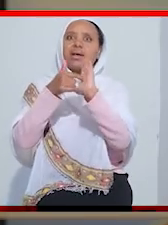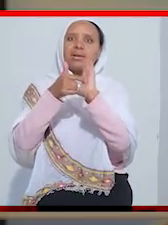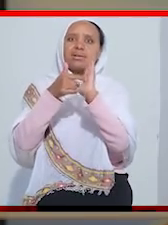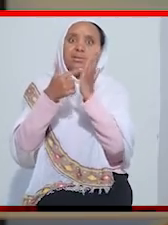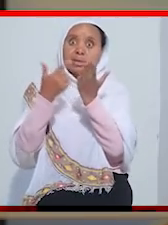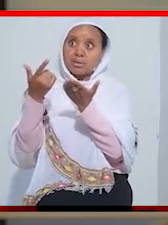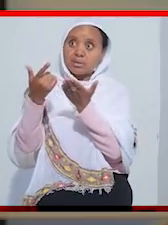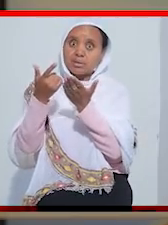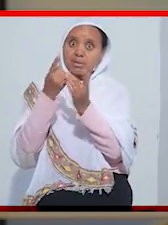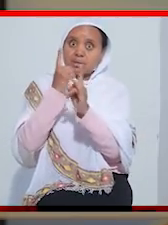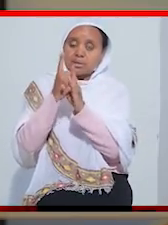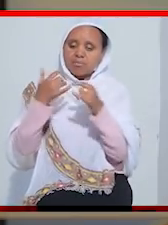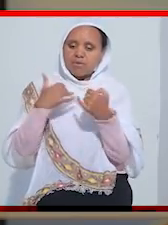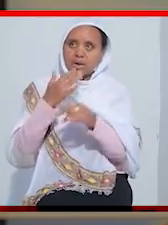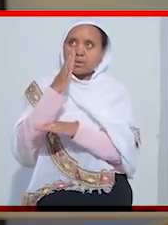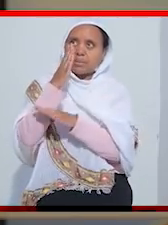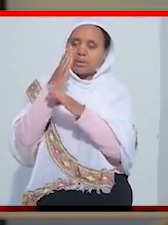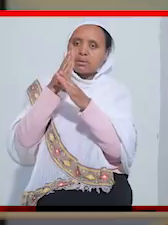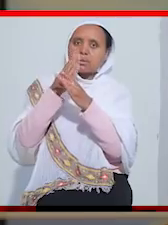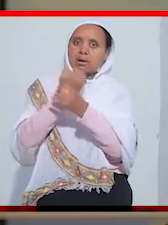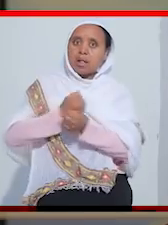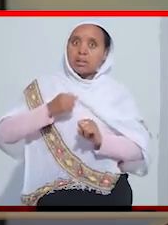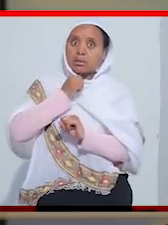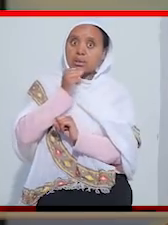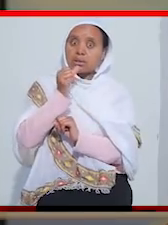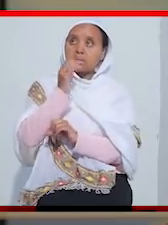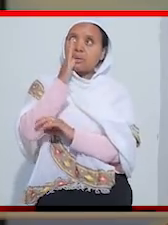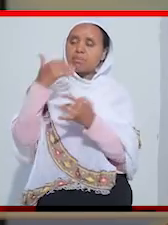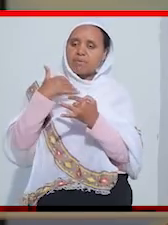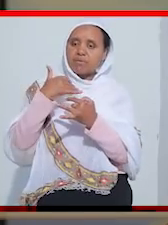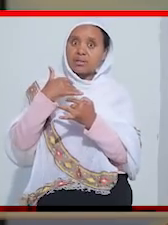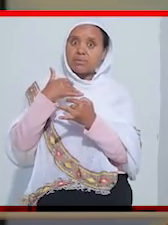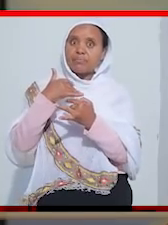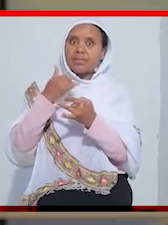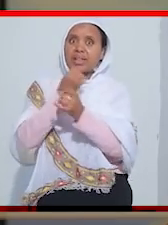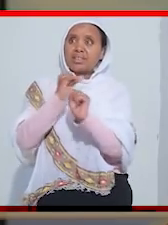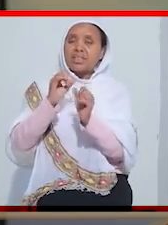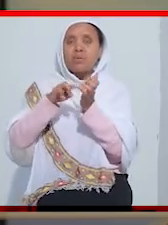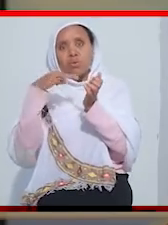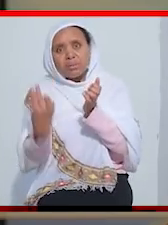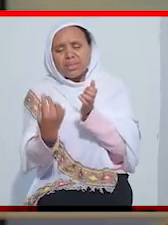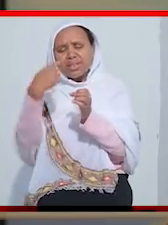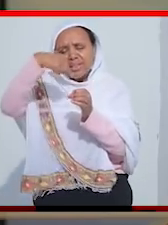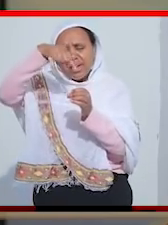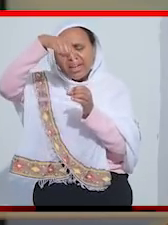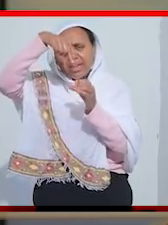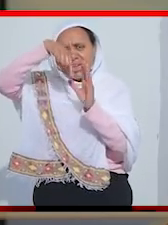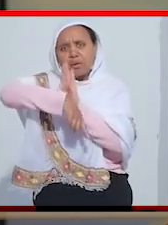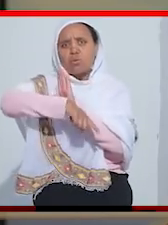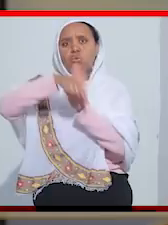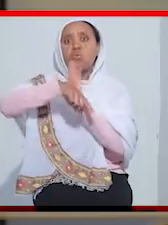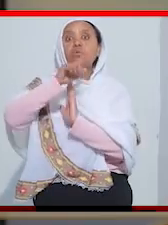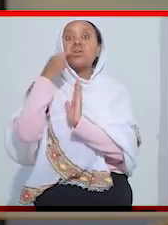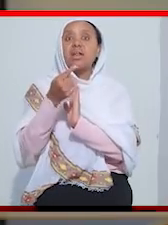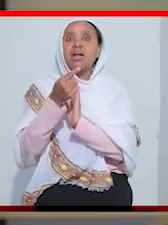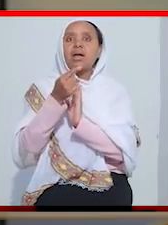ብሎ ይጠይቃል። ስለዚህ ልብ በፈሪሃ እግዚአብሔር ካልታሰረ፣ እግዚአብሔርን በመፍራት ካልታሰረ የሚወድቅበት ጥልቅ ጉድጓድ